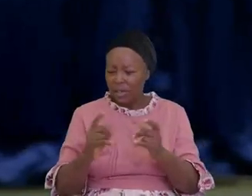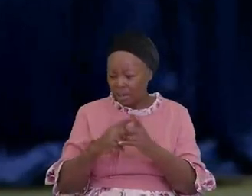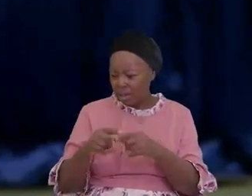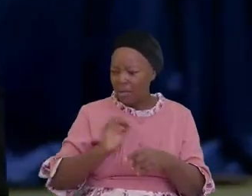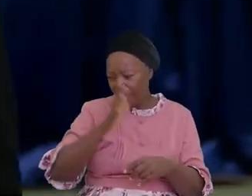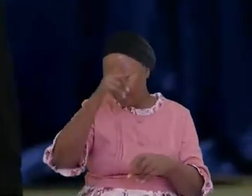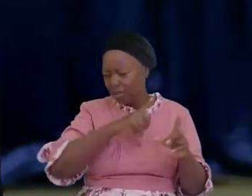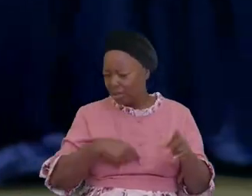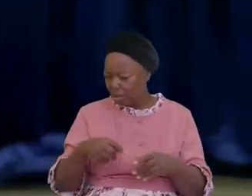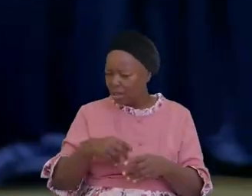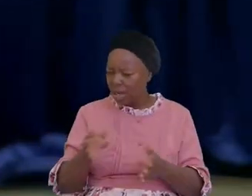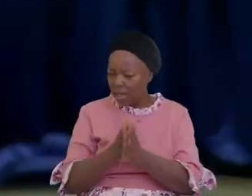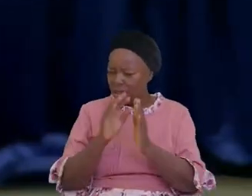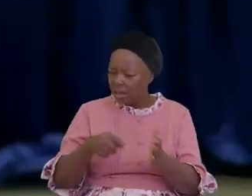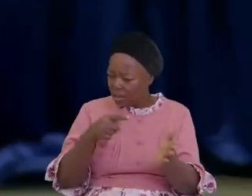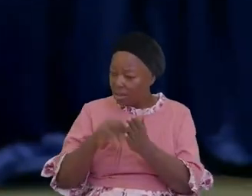Dieu.